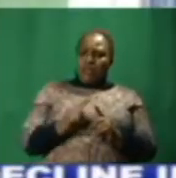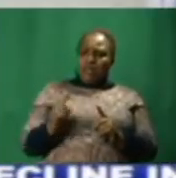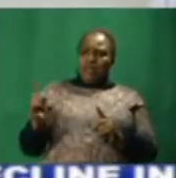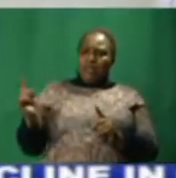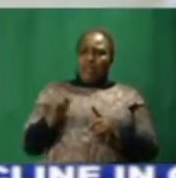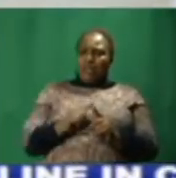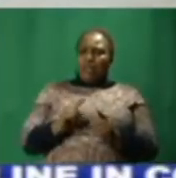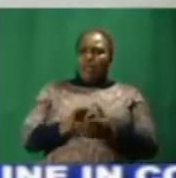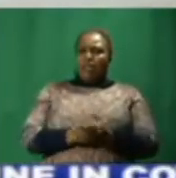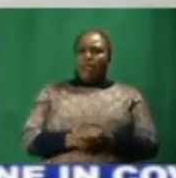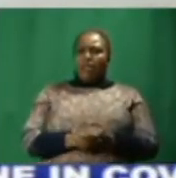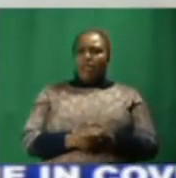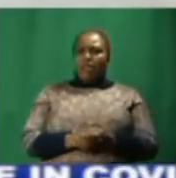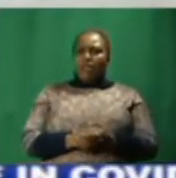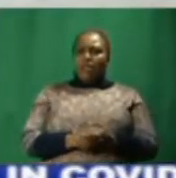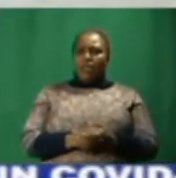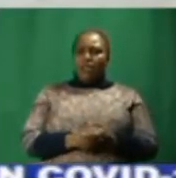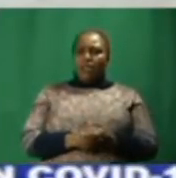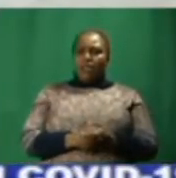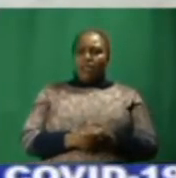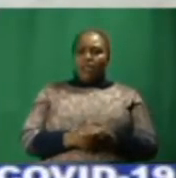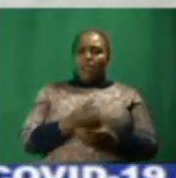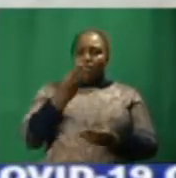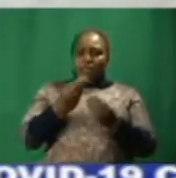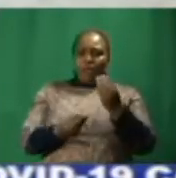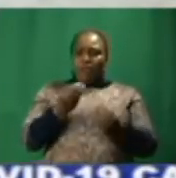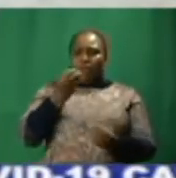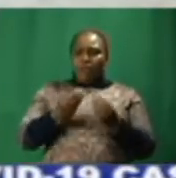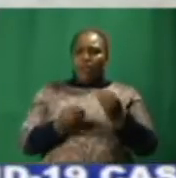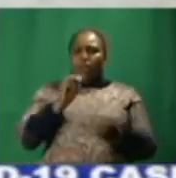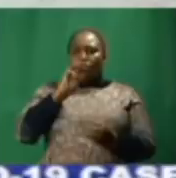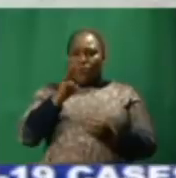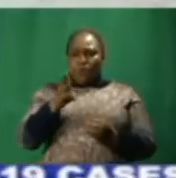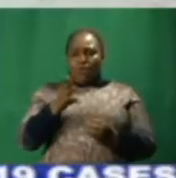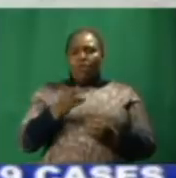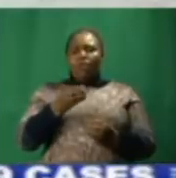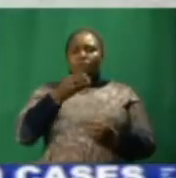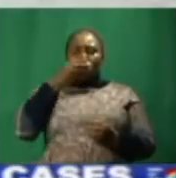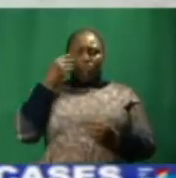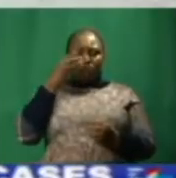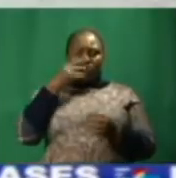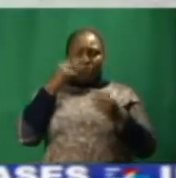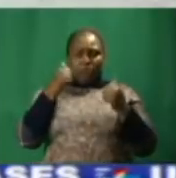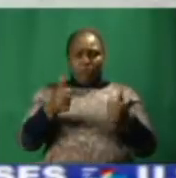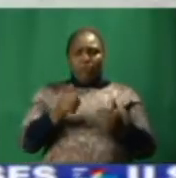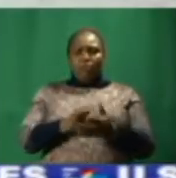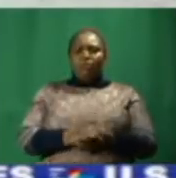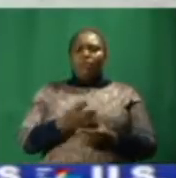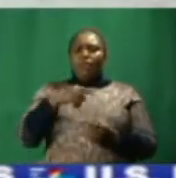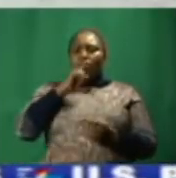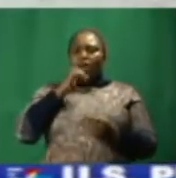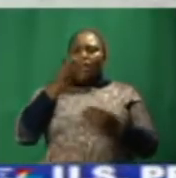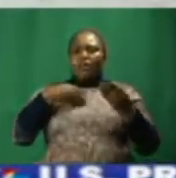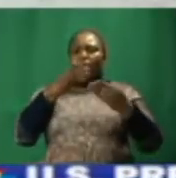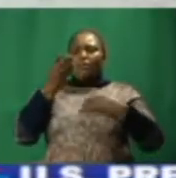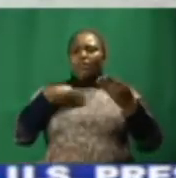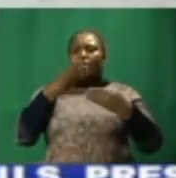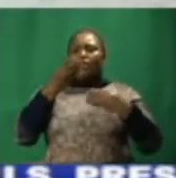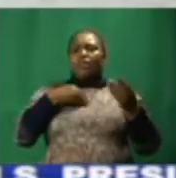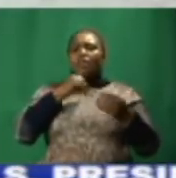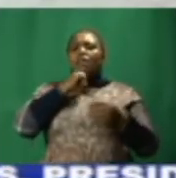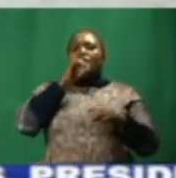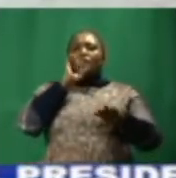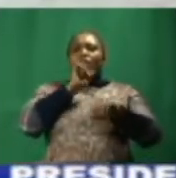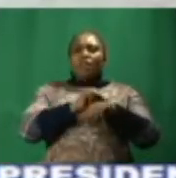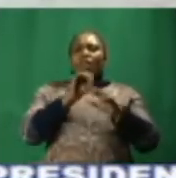ngene ngamunye abantwana sebatokudla vele but ebusinessini kude lokuthi kwendeke ngoba nyalo nje imali